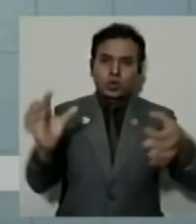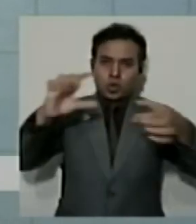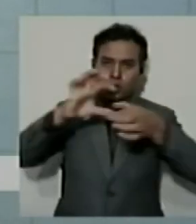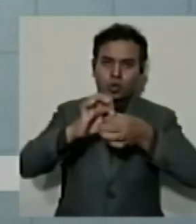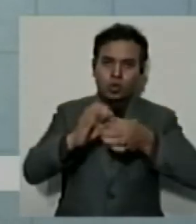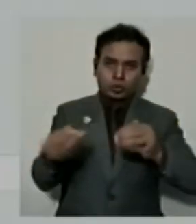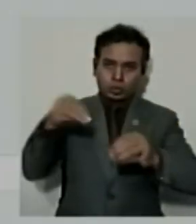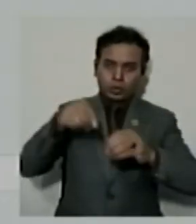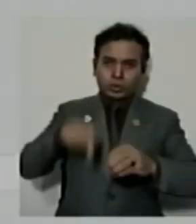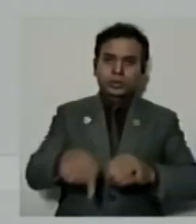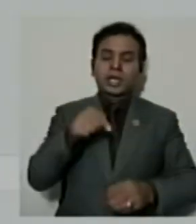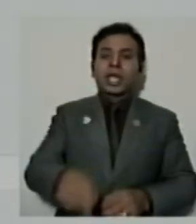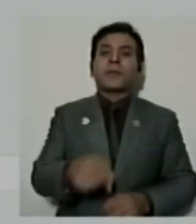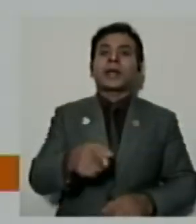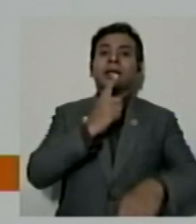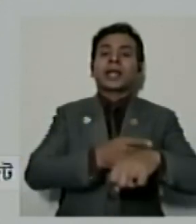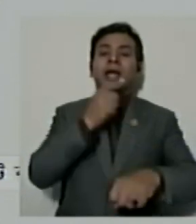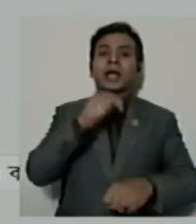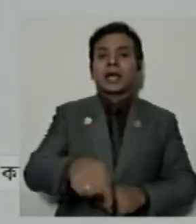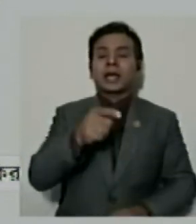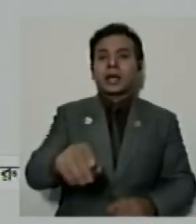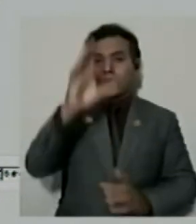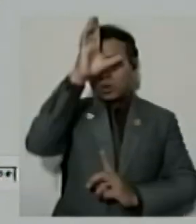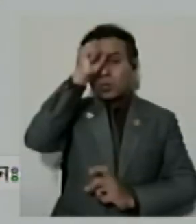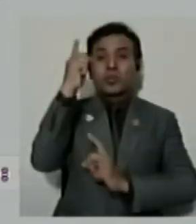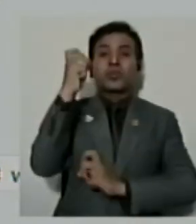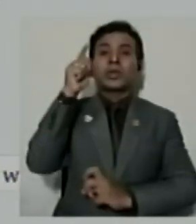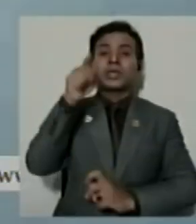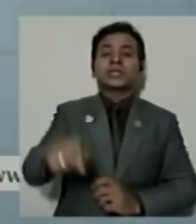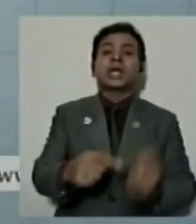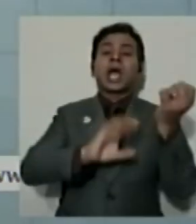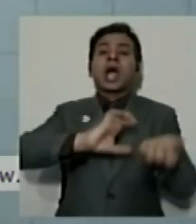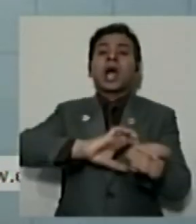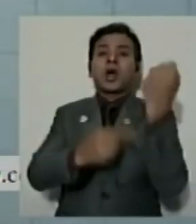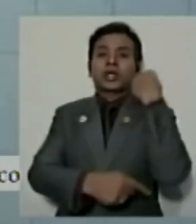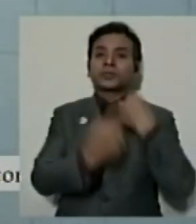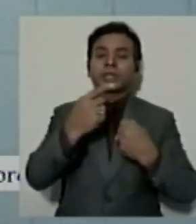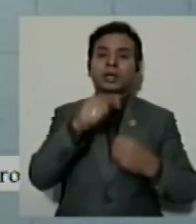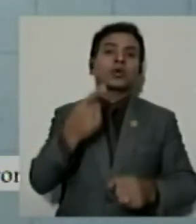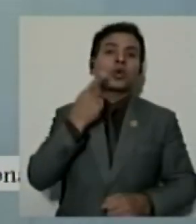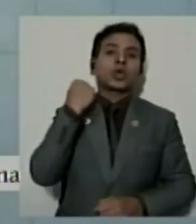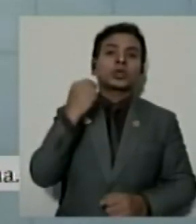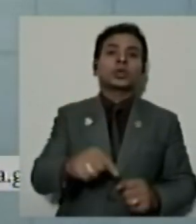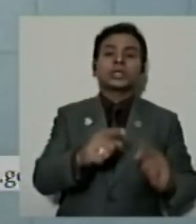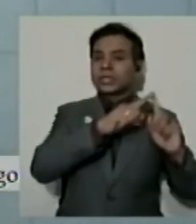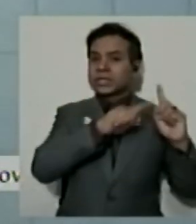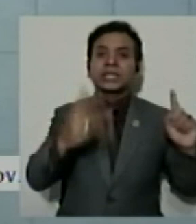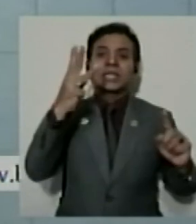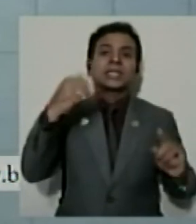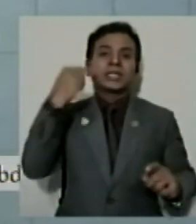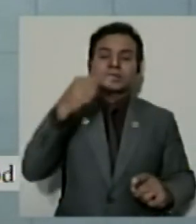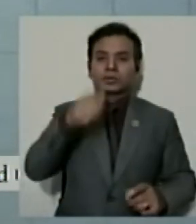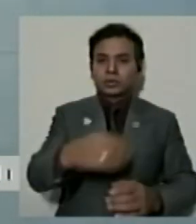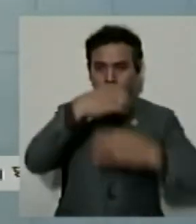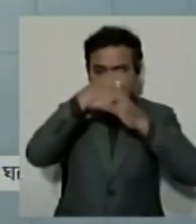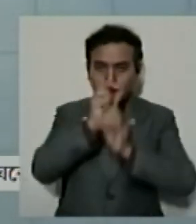যাচ্ছেন। এই আমাদের যে বেসরকারি হাসপাতালগুলিকে আমরা শর্ত সাপেক্ষে অনুমোদন দিয়েছি, তার মধ্যে আজকে এভার